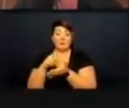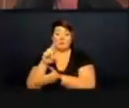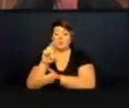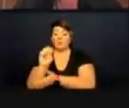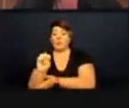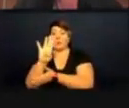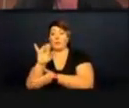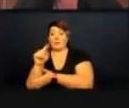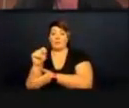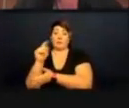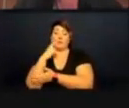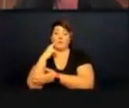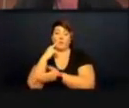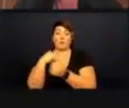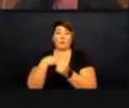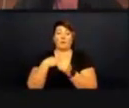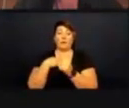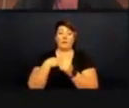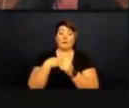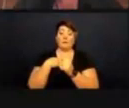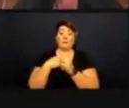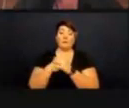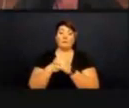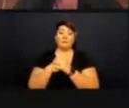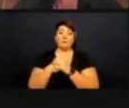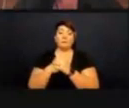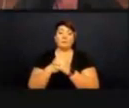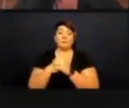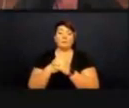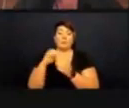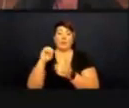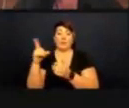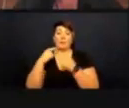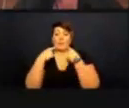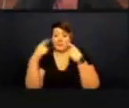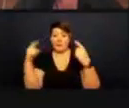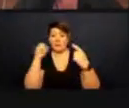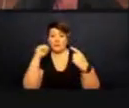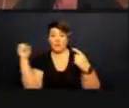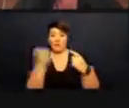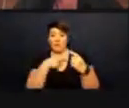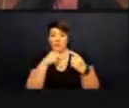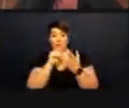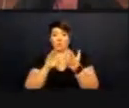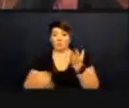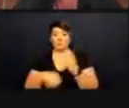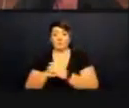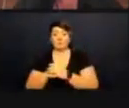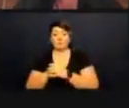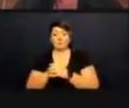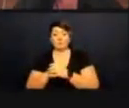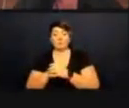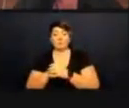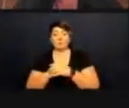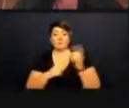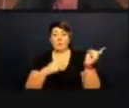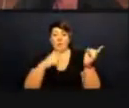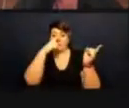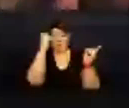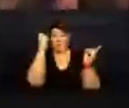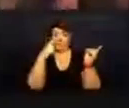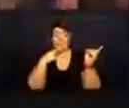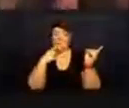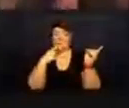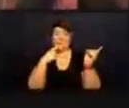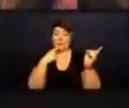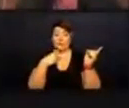shule ama madarasa yanapaswa kujengwa ambapo kutakuwa na uhuru wa kufanya mambo mengi ambayo yanahitajika kufanyika